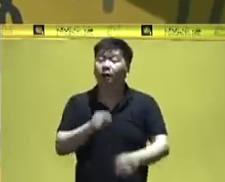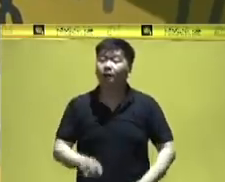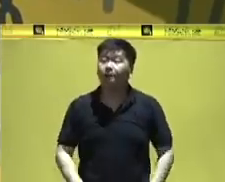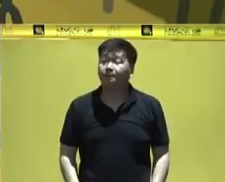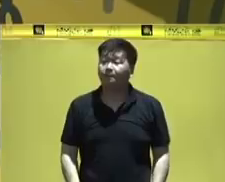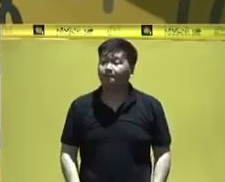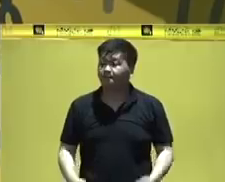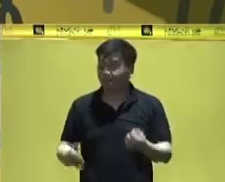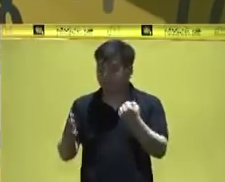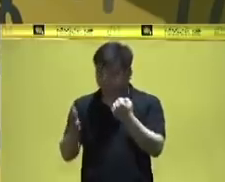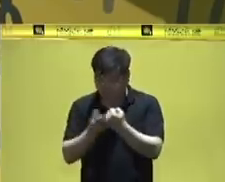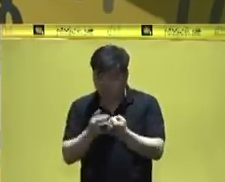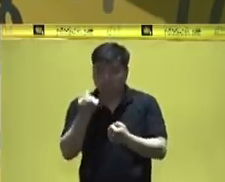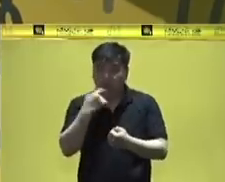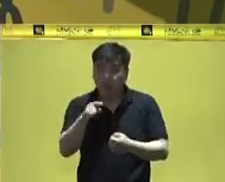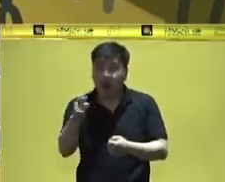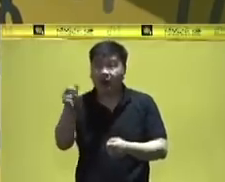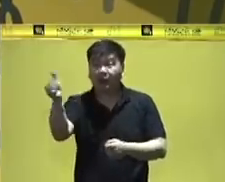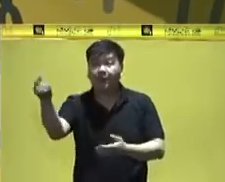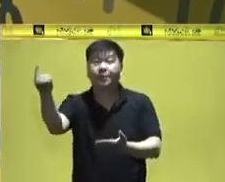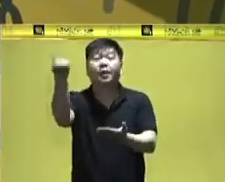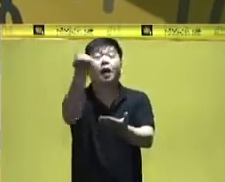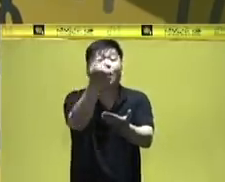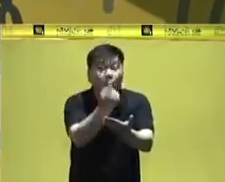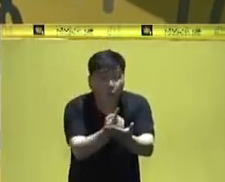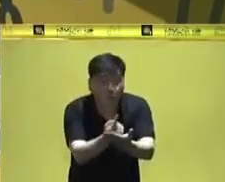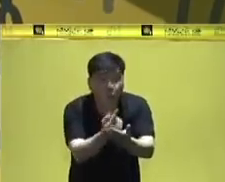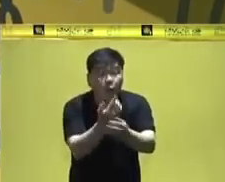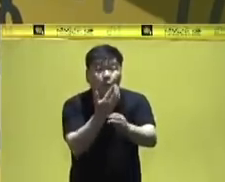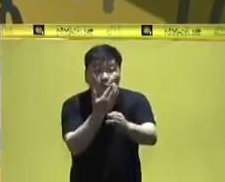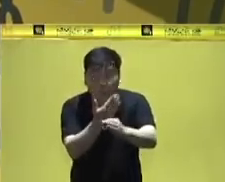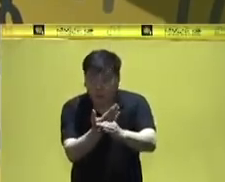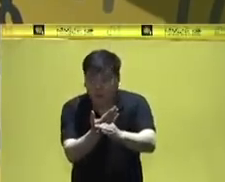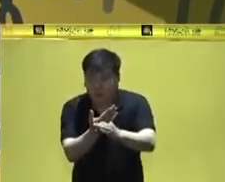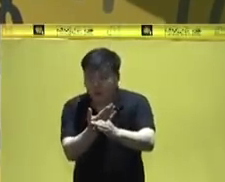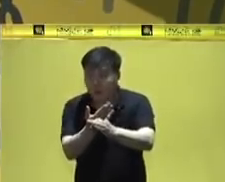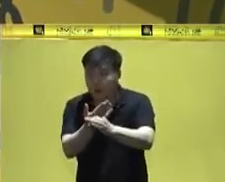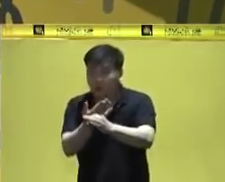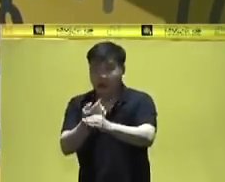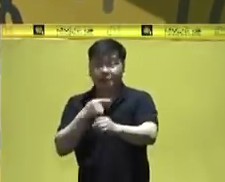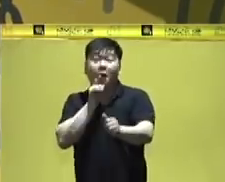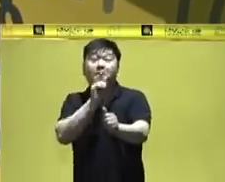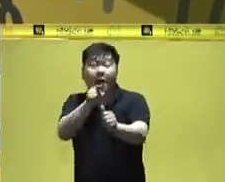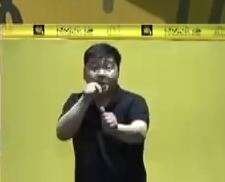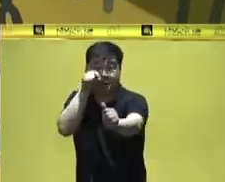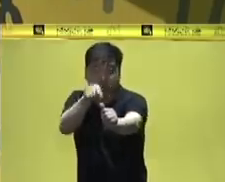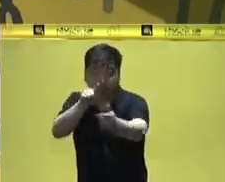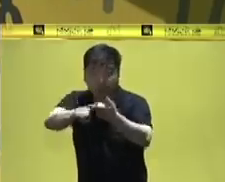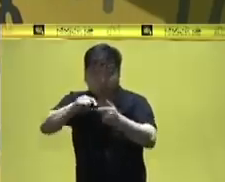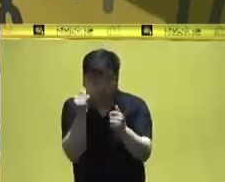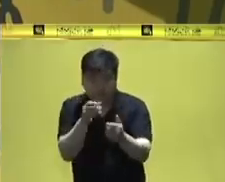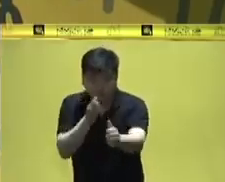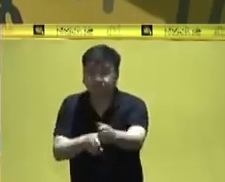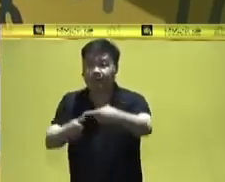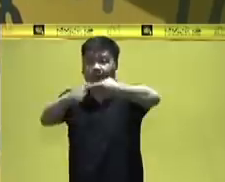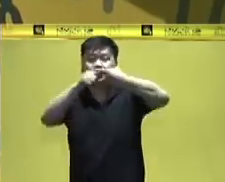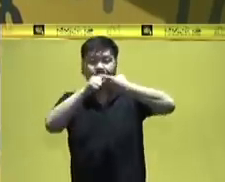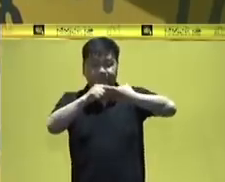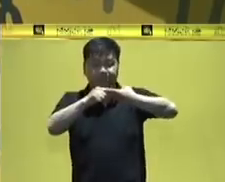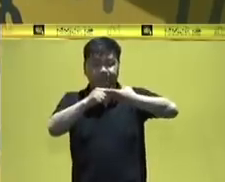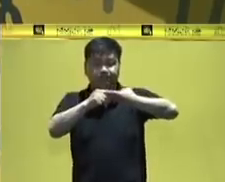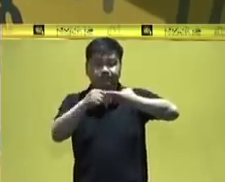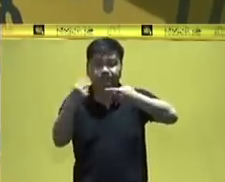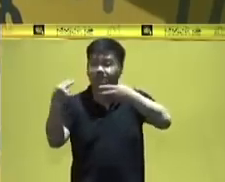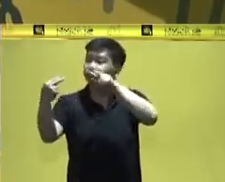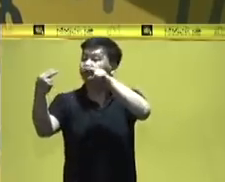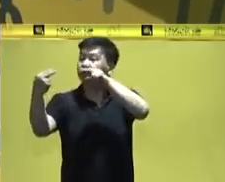그래서 황교안 대표가 혹시 오시면요. 이렇게 해주시면 좋겠어요. 자, 행동 지침입니다. 첫째, 절대